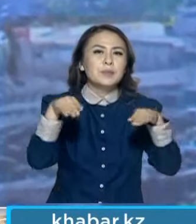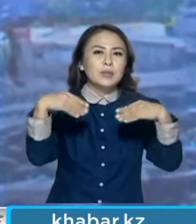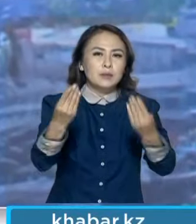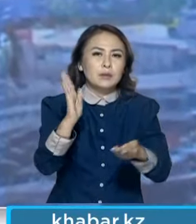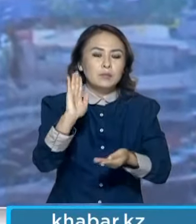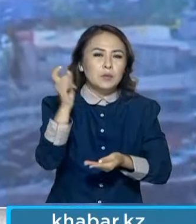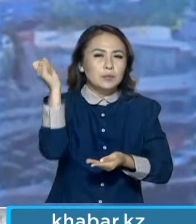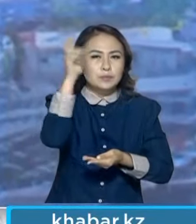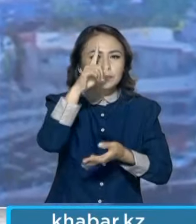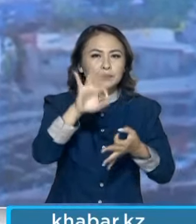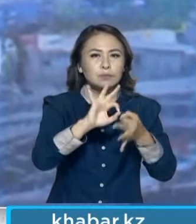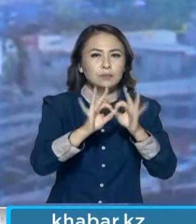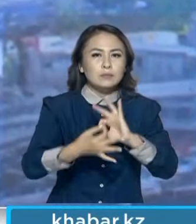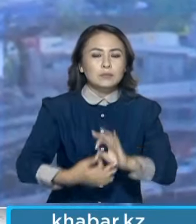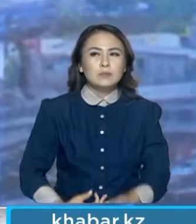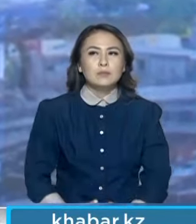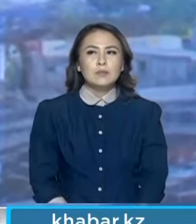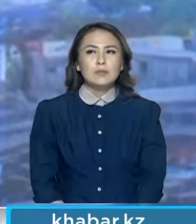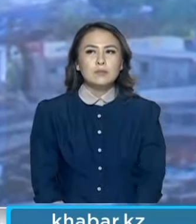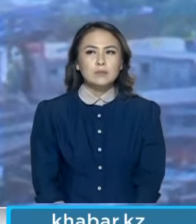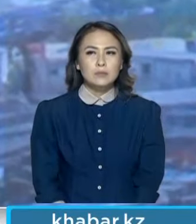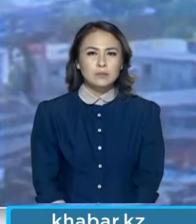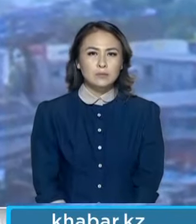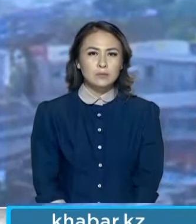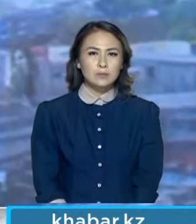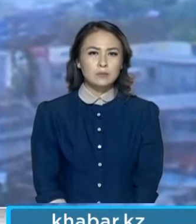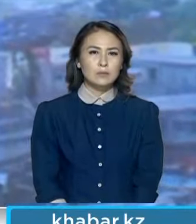пайдалануға беріледі? Руан Мыңбаевты тыңдайық.